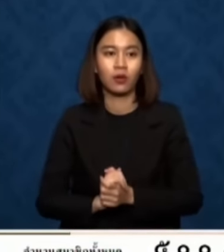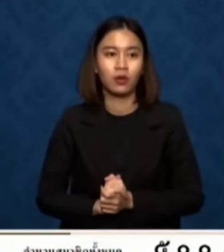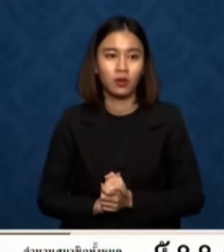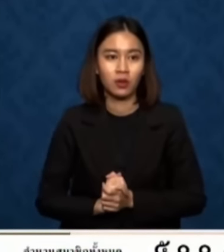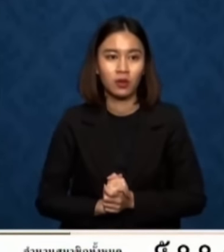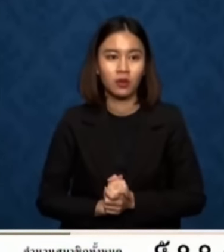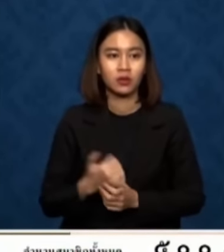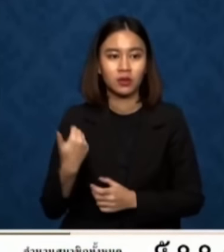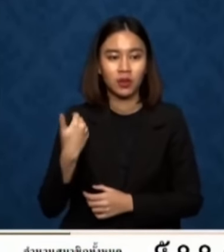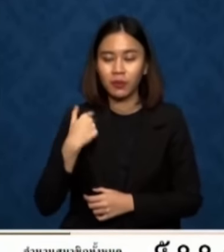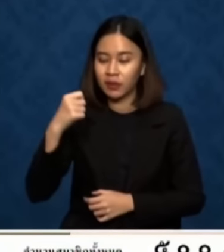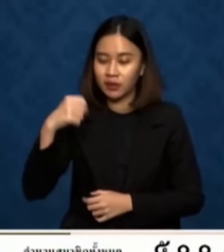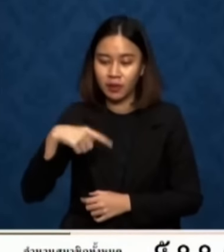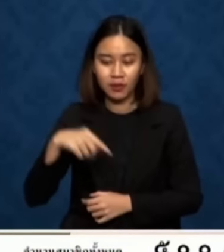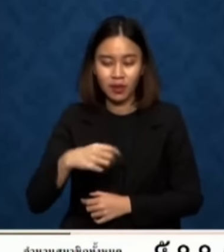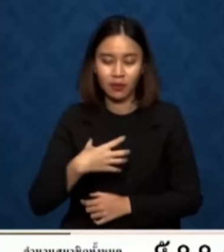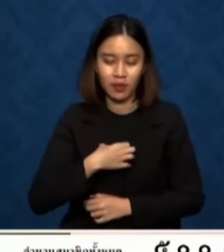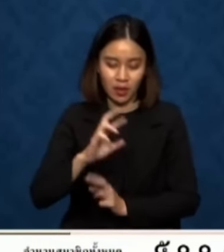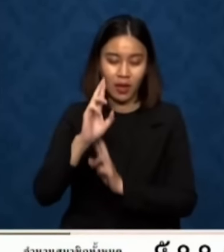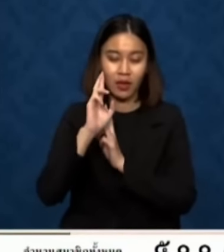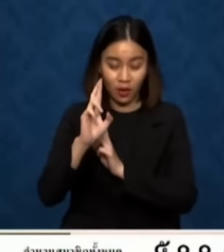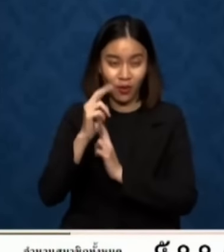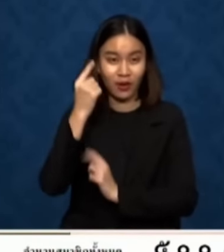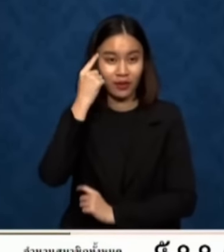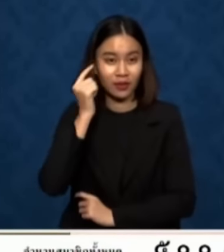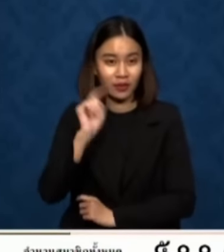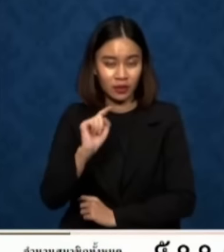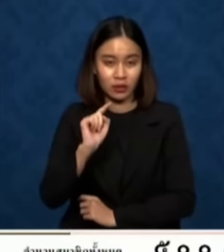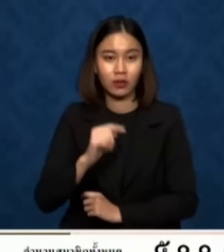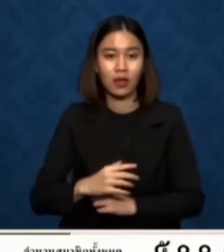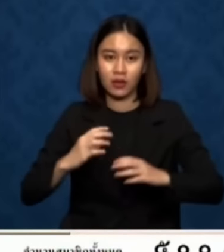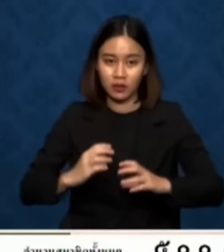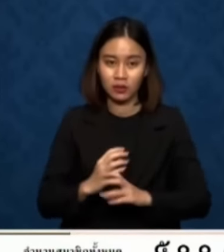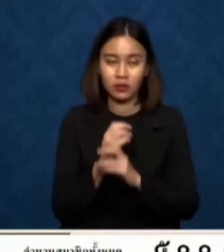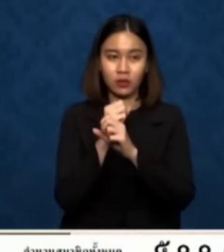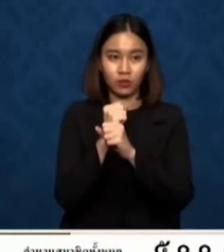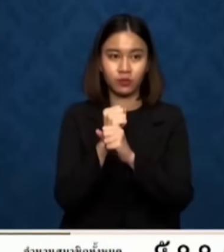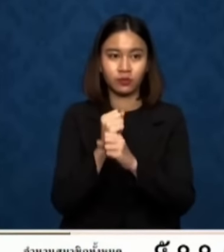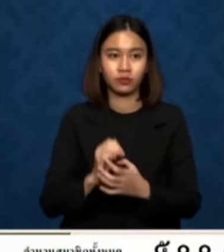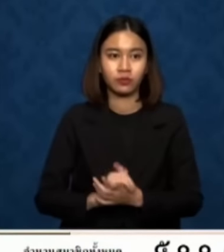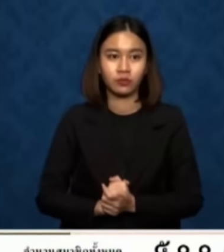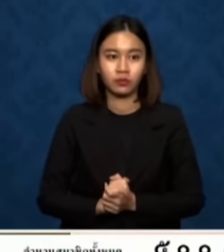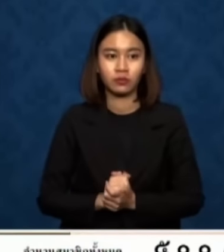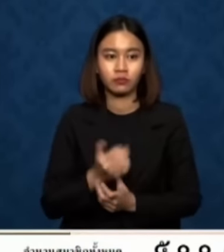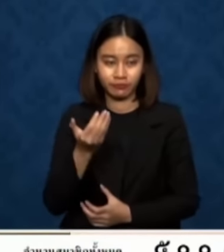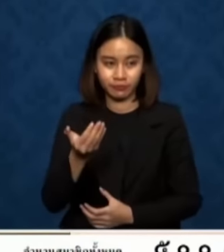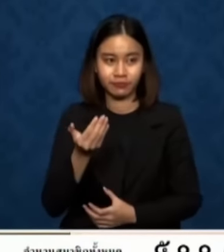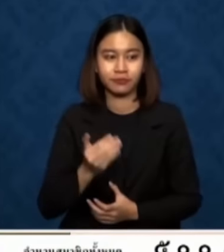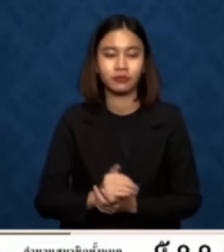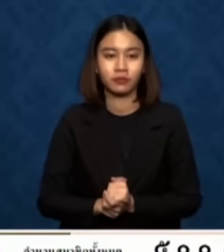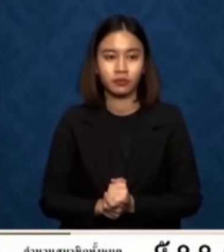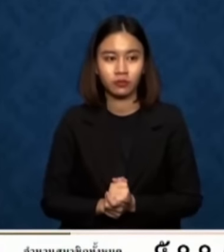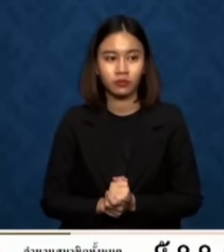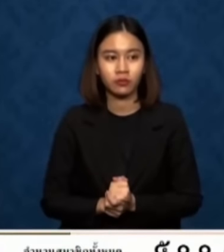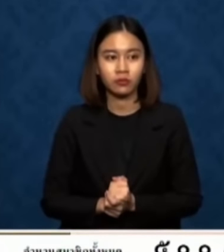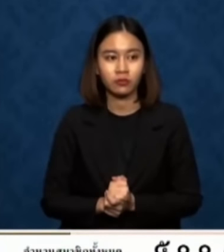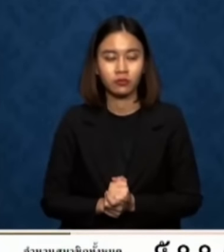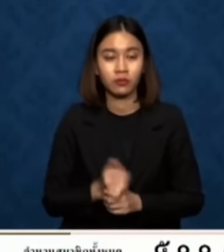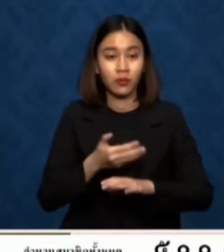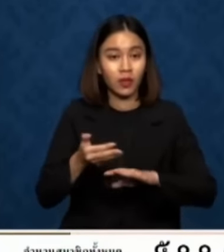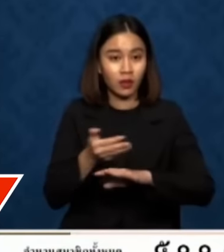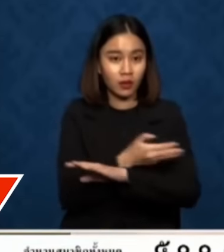ซ้ำบ้างก็ขอให้ระมัดระวังแล้วก็น่าจะสรุปได้นะครับเชิญครับ ได้ค่ะที่ผ่าน